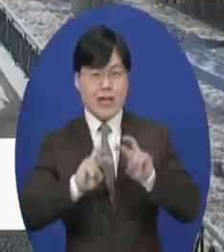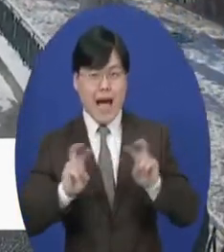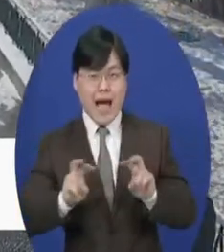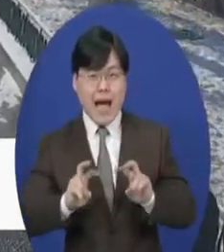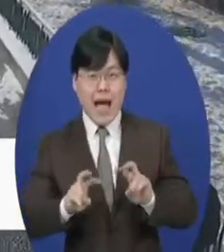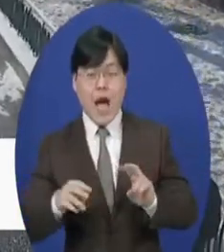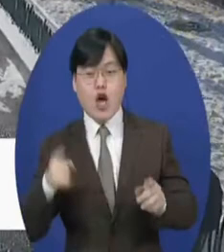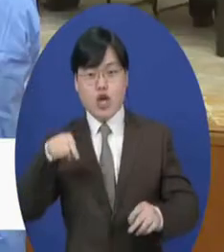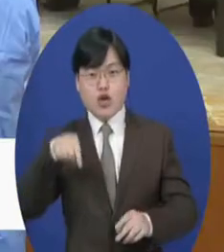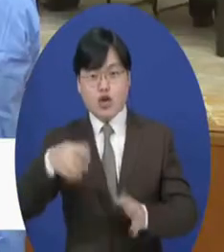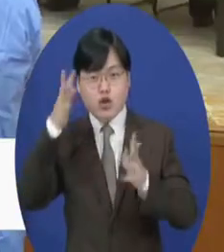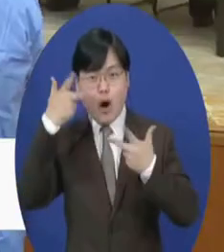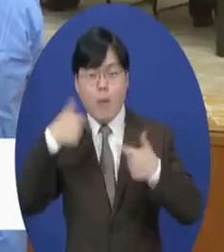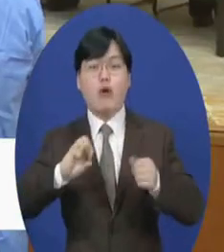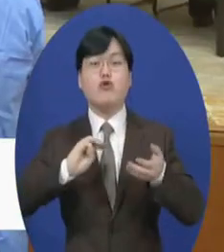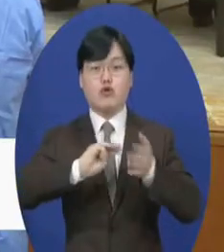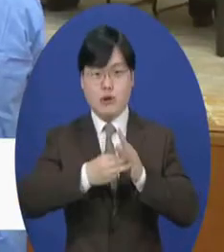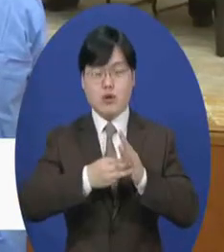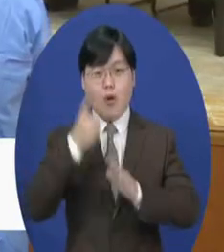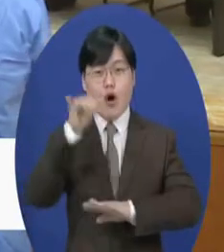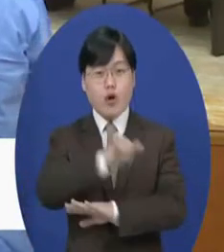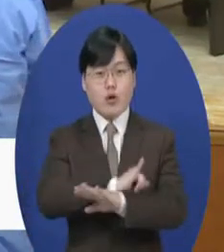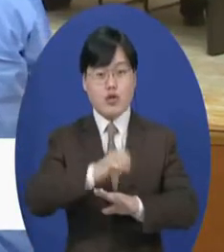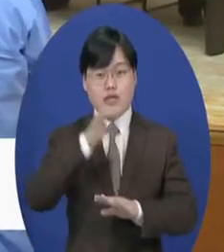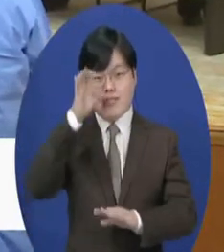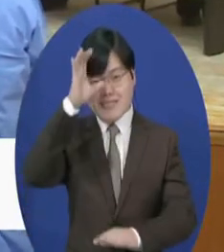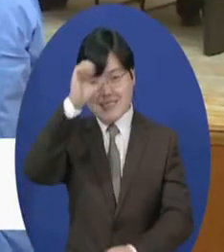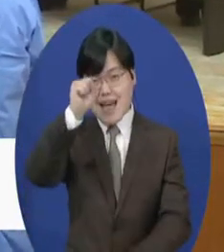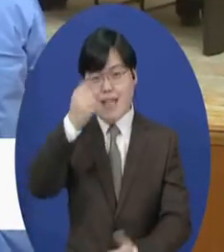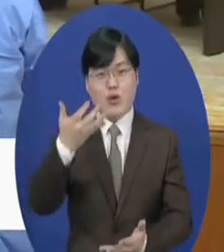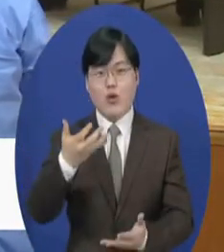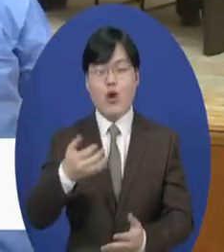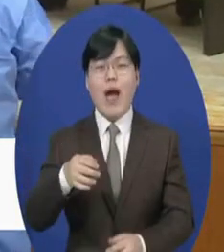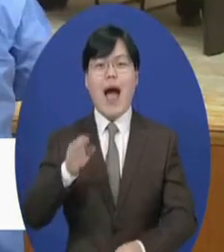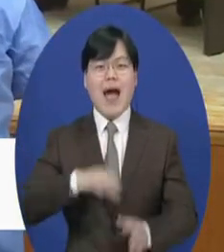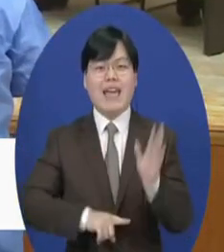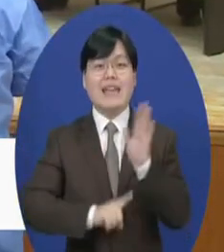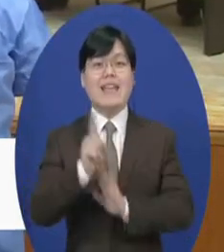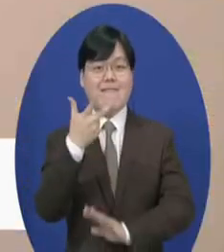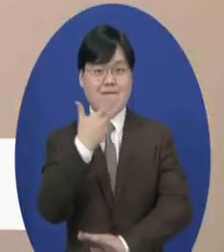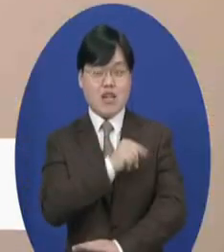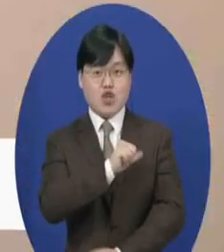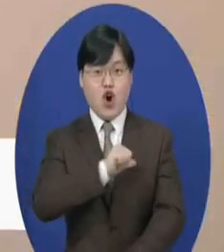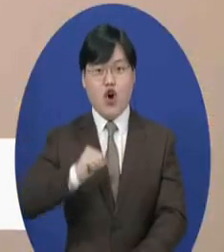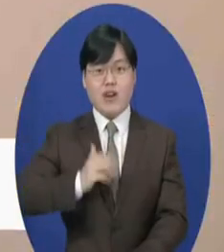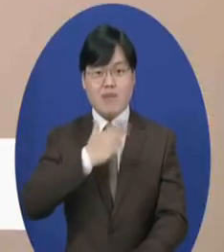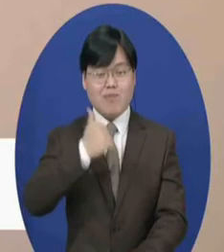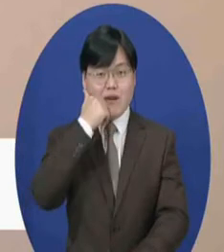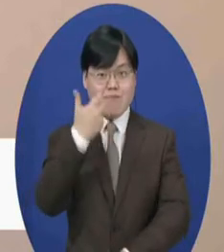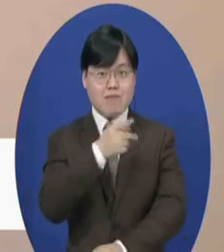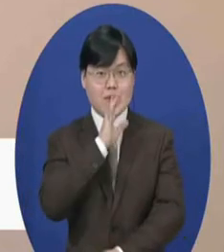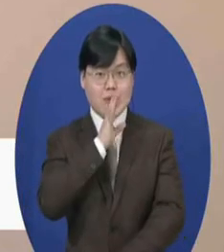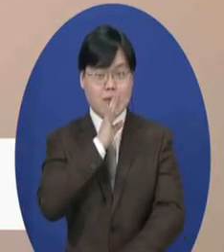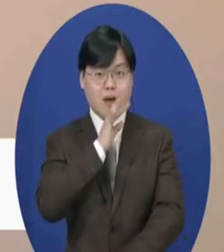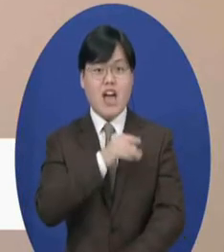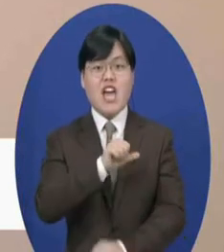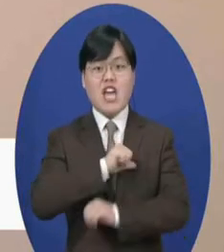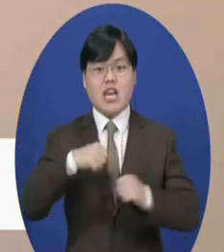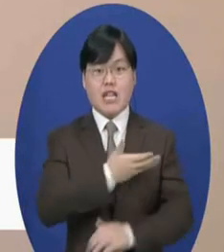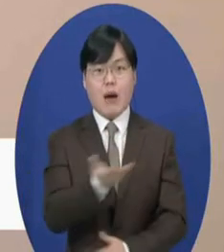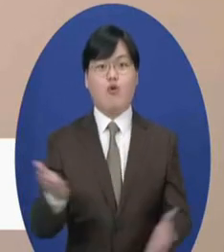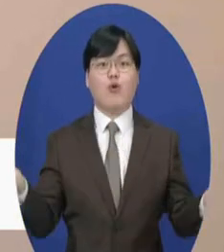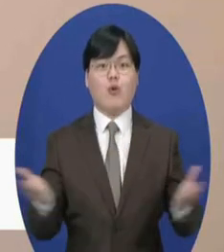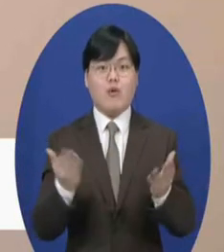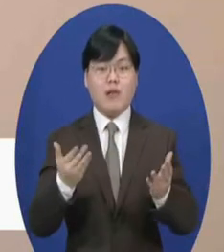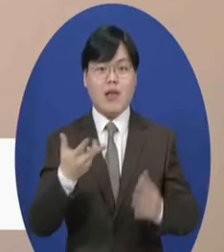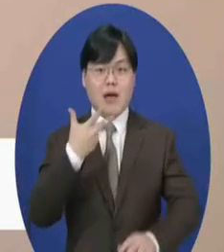гаргаж түндээ зохион байгуулахар төлөвлөсөн байна. Монгол улсын ерөнхий сайд оюу эрдэн хамгийн ихний вакциныг хийлгэж ард иргэдэд вакцины жуултанд уриална